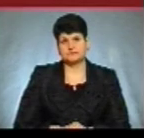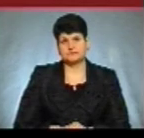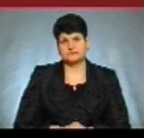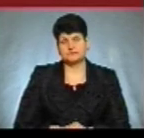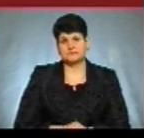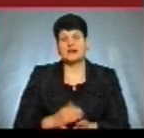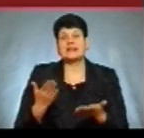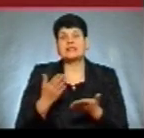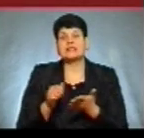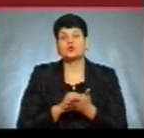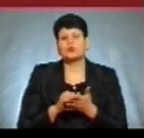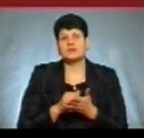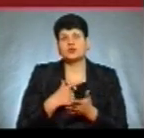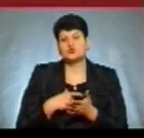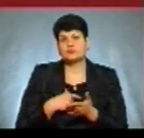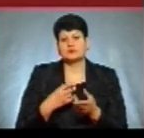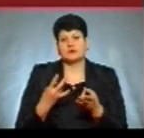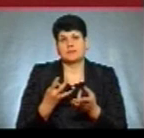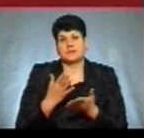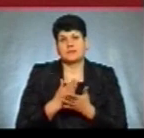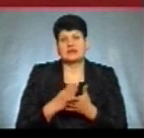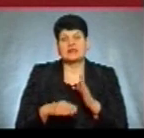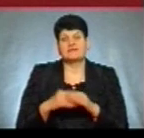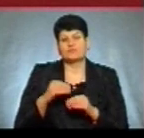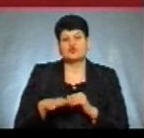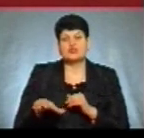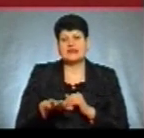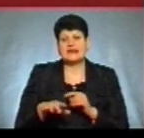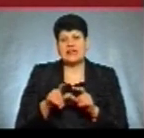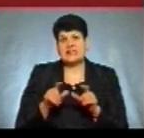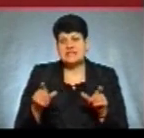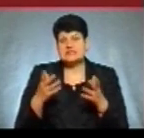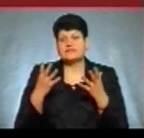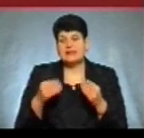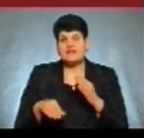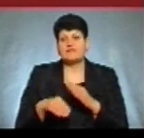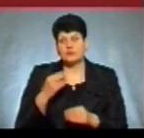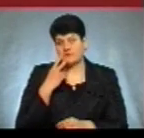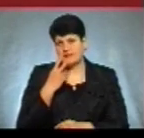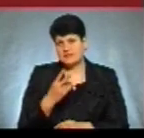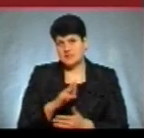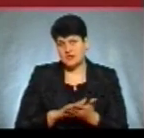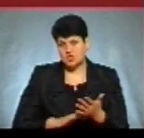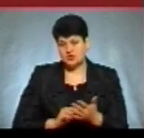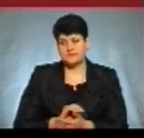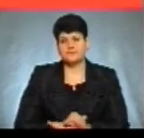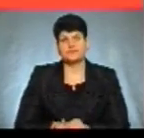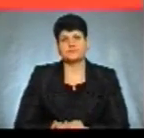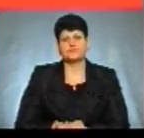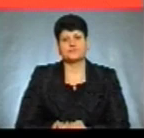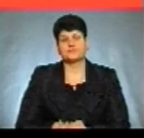А які документи з собою потрібно мати на виборчій дільниці саме у день виборів? Дивимося далі.